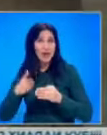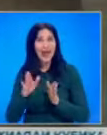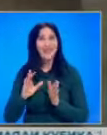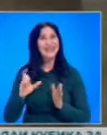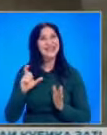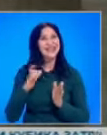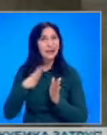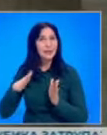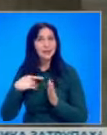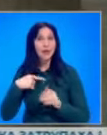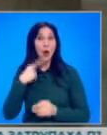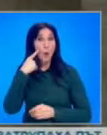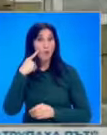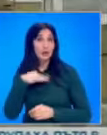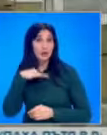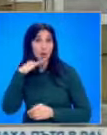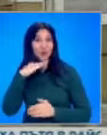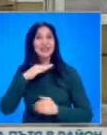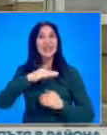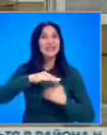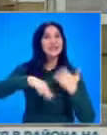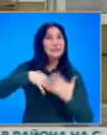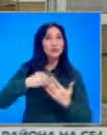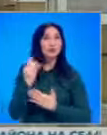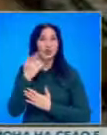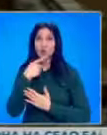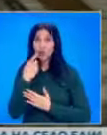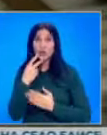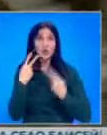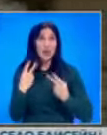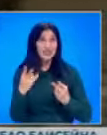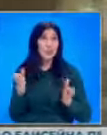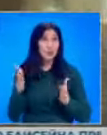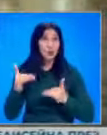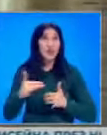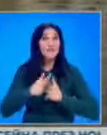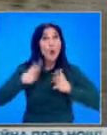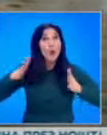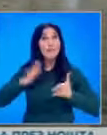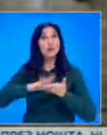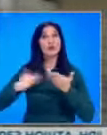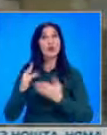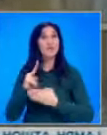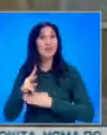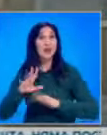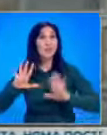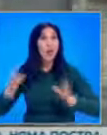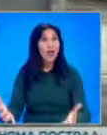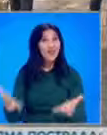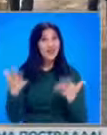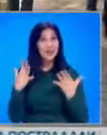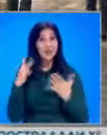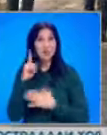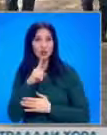семестъра. Опитали да учат хибридно в началото на годината, но се оказало, че и при ограниченията в огромния университет влизали по 10 000